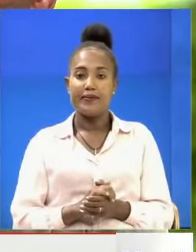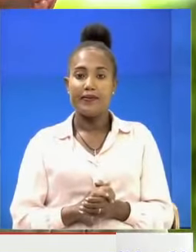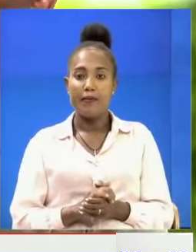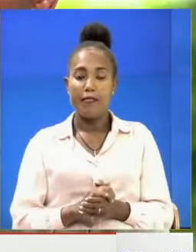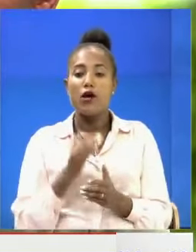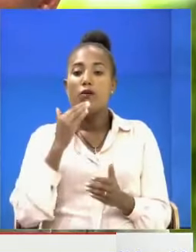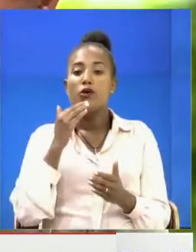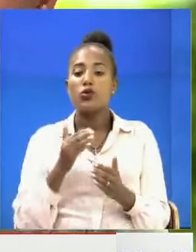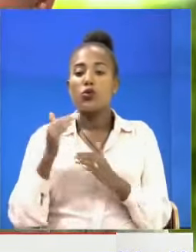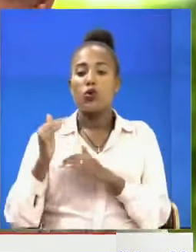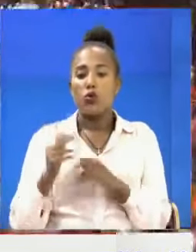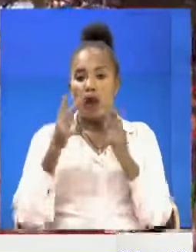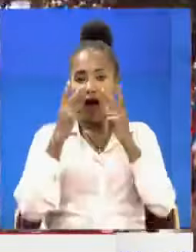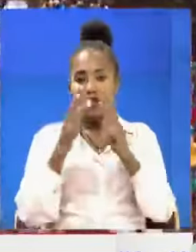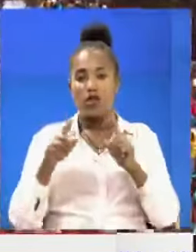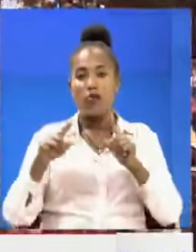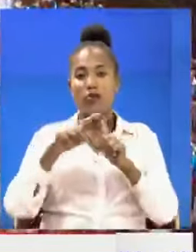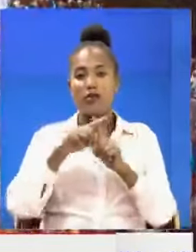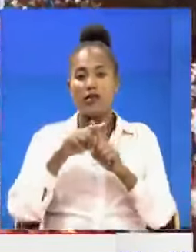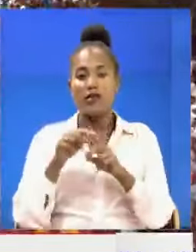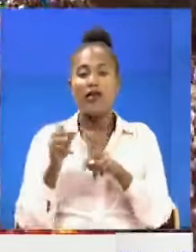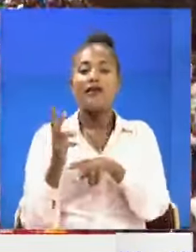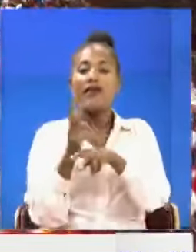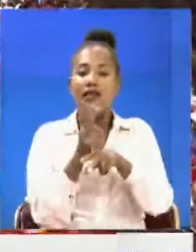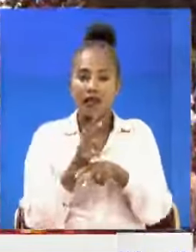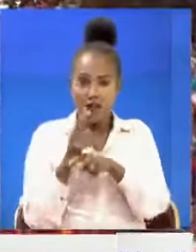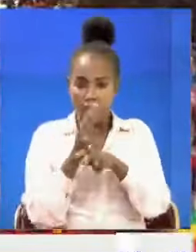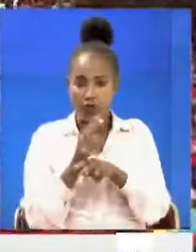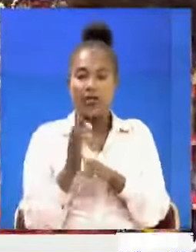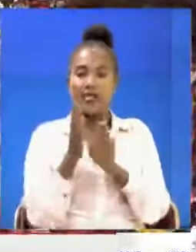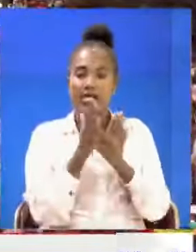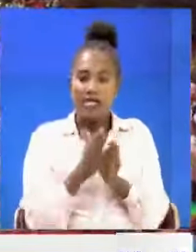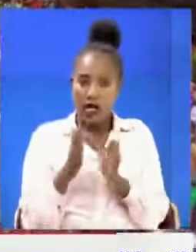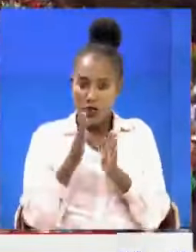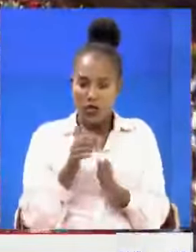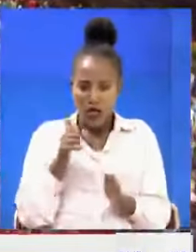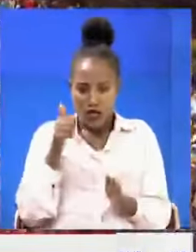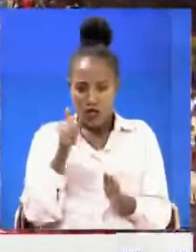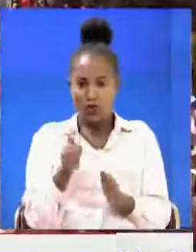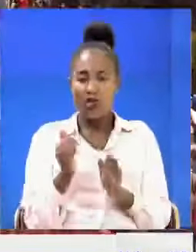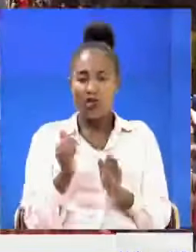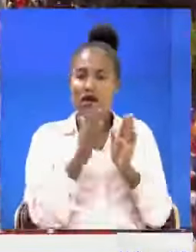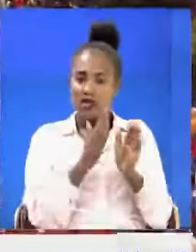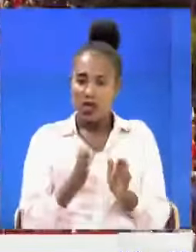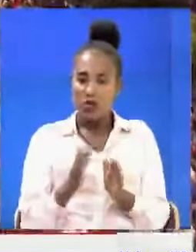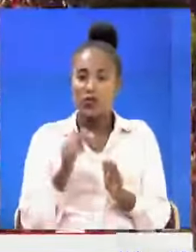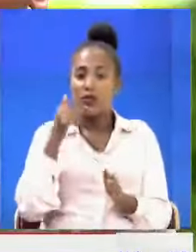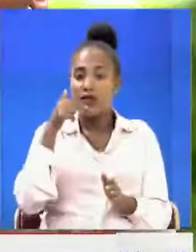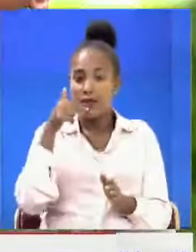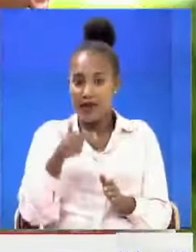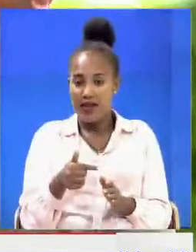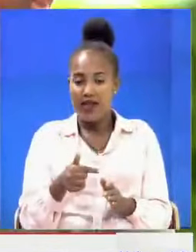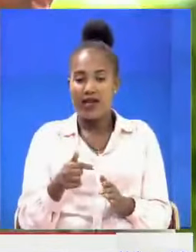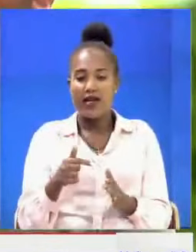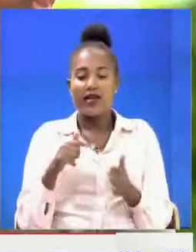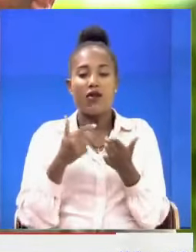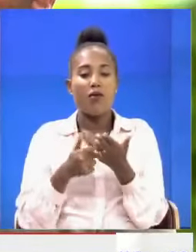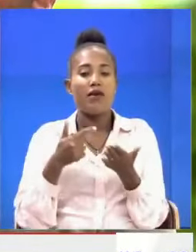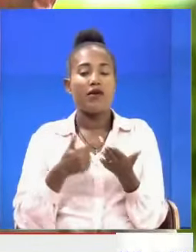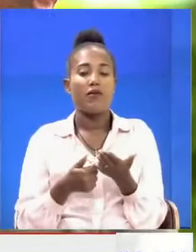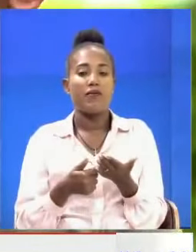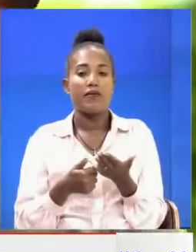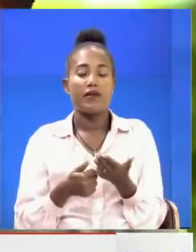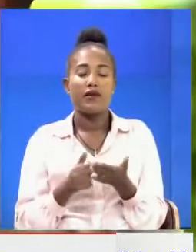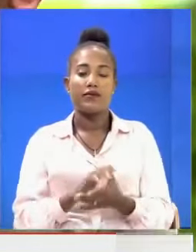በጥሩ ጎኑ አየዋለሁ፣ በአዎንታዊ ጎኑ ነው። ተጠንቀቁ፣ ተዘጋጁ፣ ራሳችሁን አዘጋጁ የሚል እንደውም